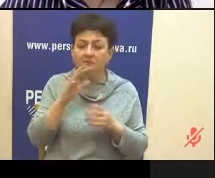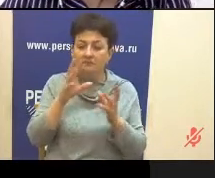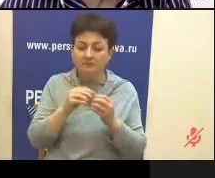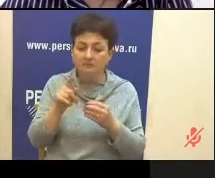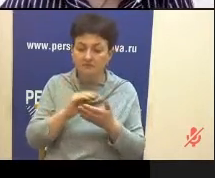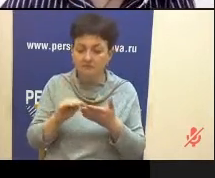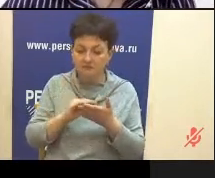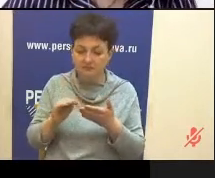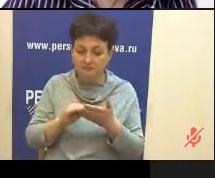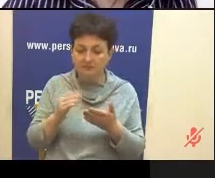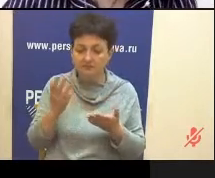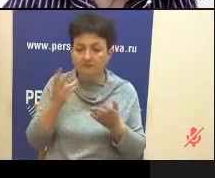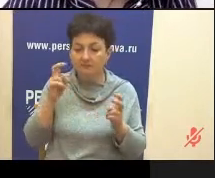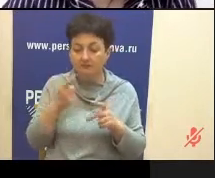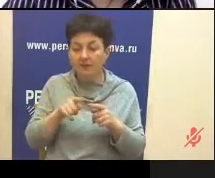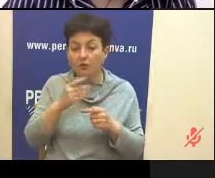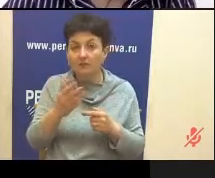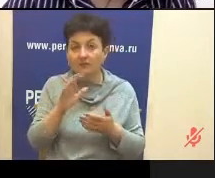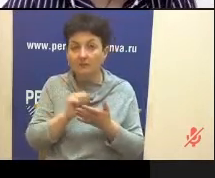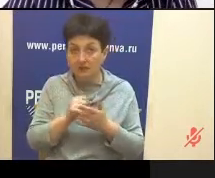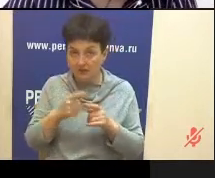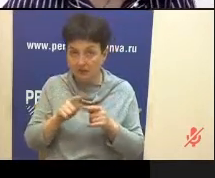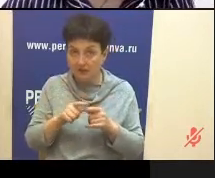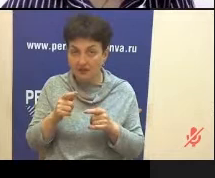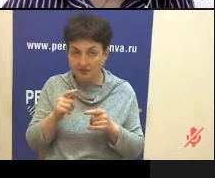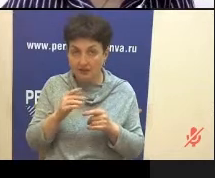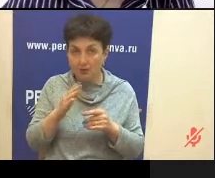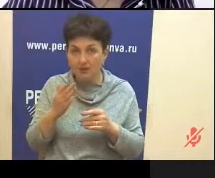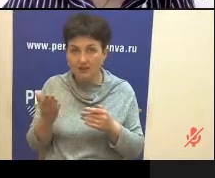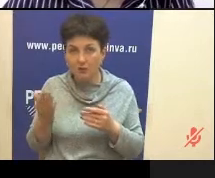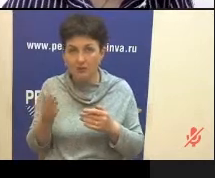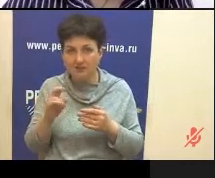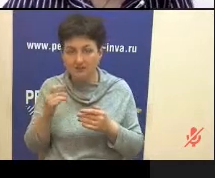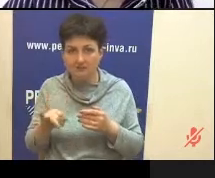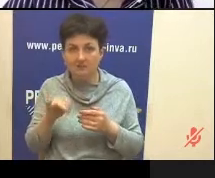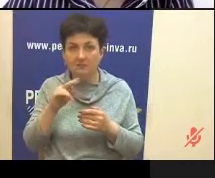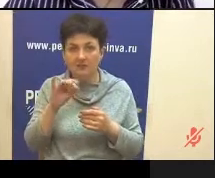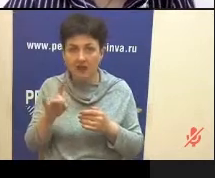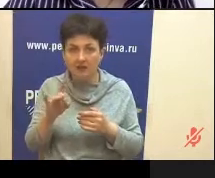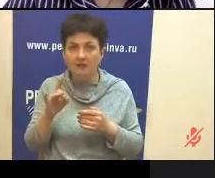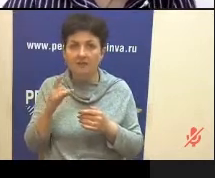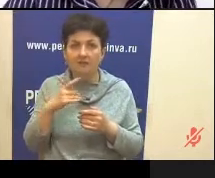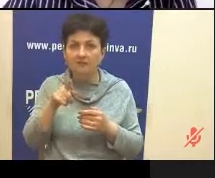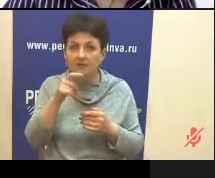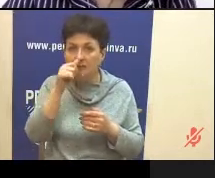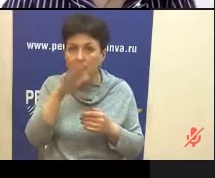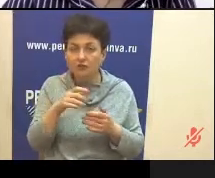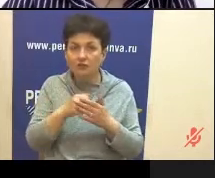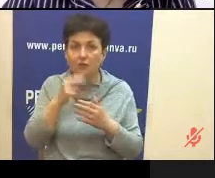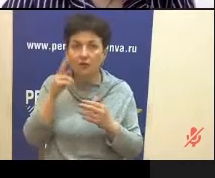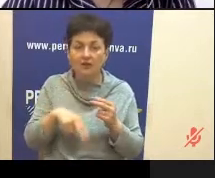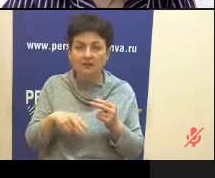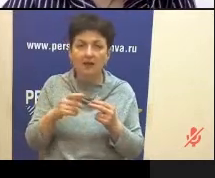ваши имена, все, что вообще пишется на тему, которой вы занимаетесь. Это тоже некий косвенный пиар, но